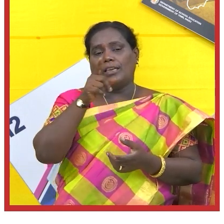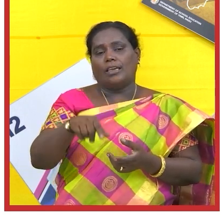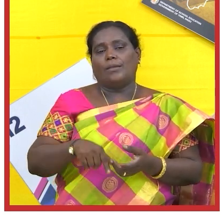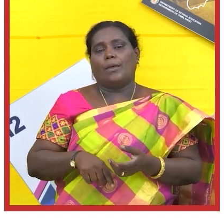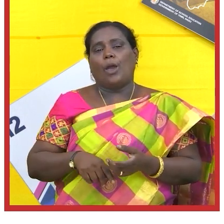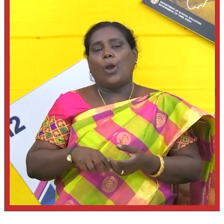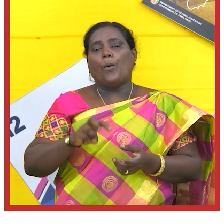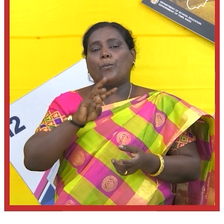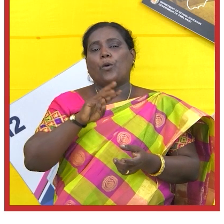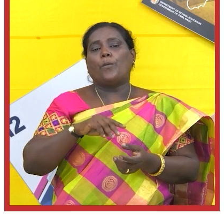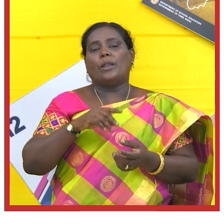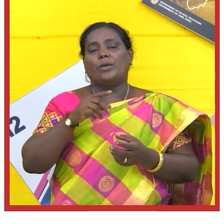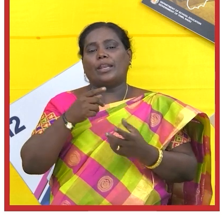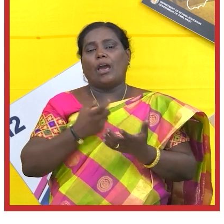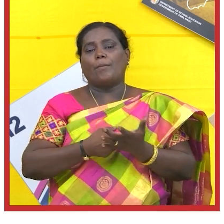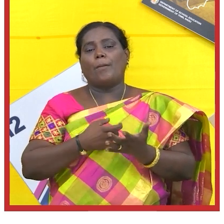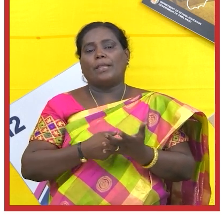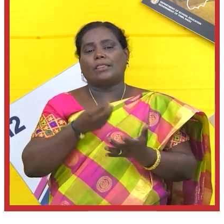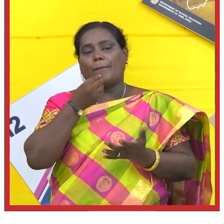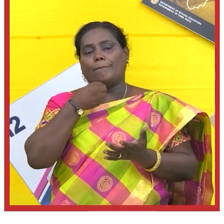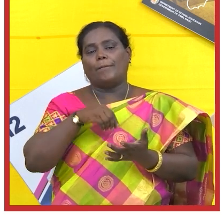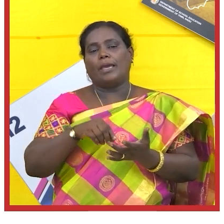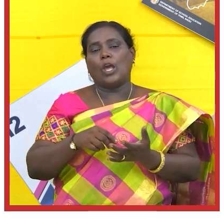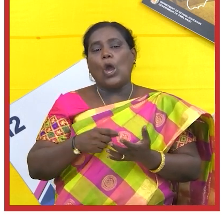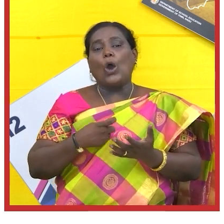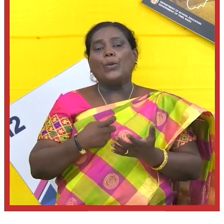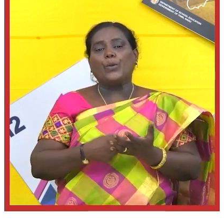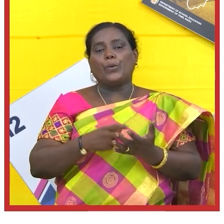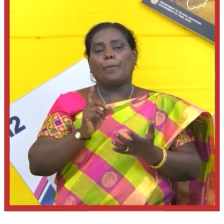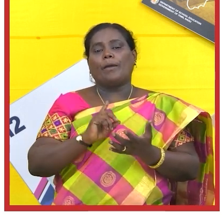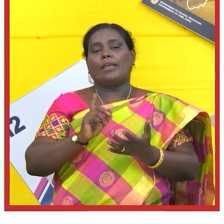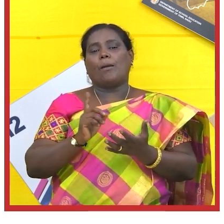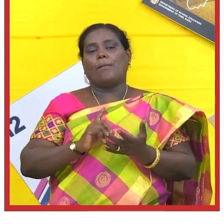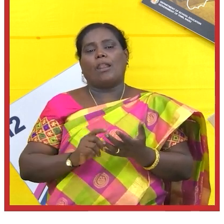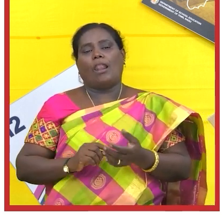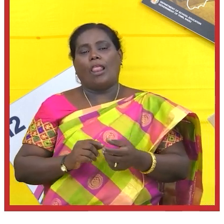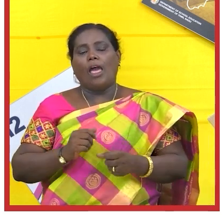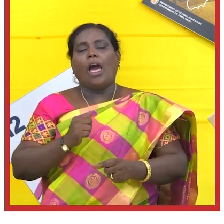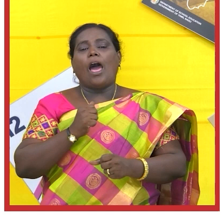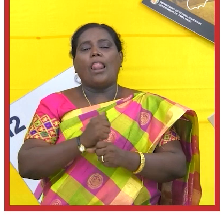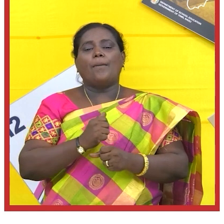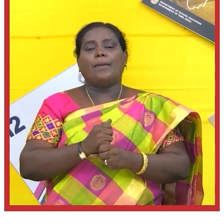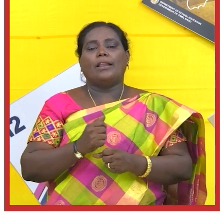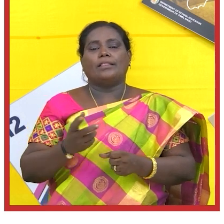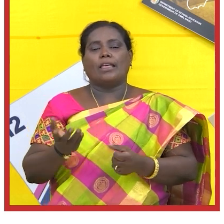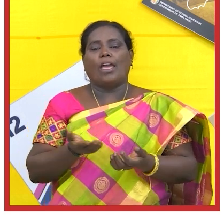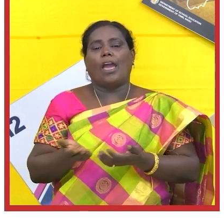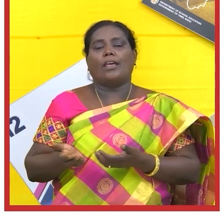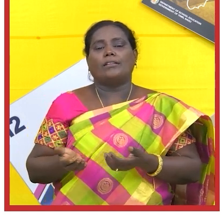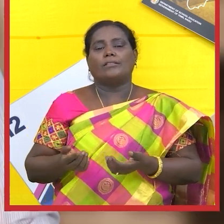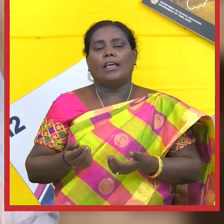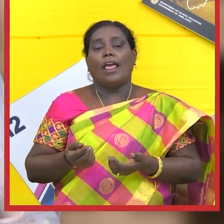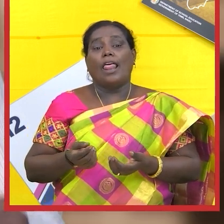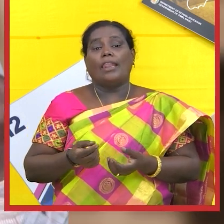ராமாமிர்தம் அம்மையார் அவர்கள், ருக்மணி அம்மாள் அவர்கள், அலமேலுமங்கை தாயார் அம்மாள் இவர்களெல்லாம் நீதிக்கட்சியின் காலத்திலே